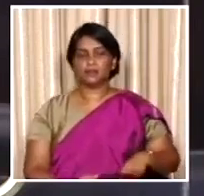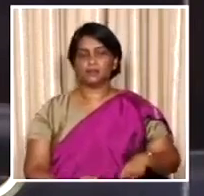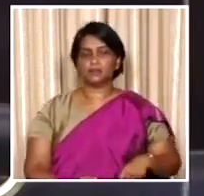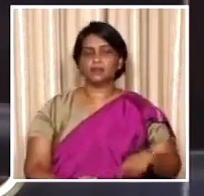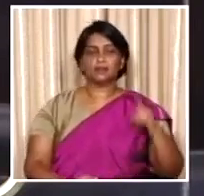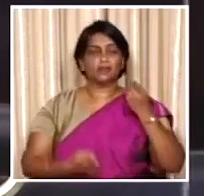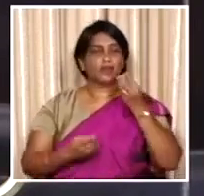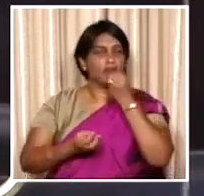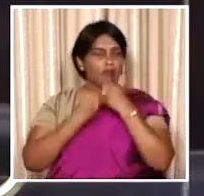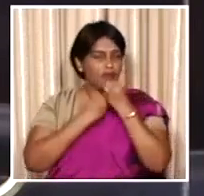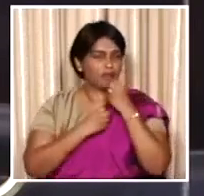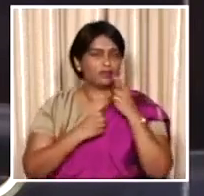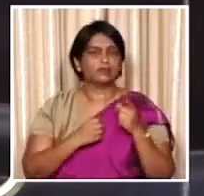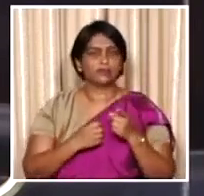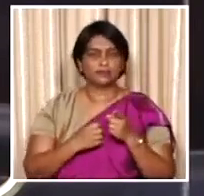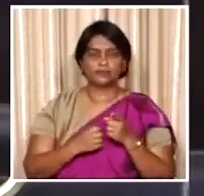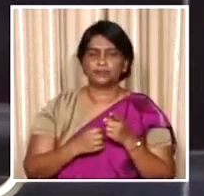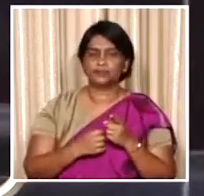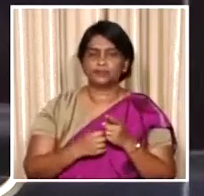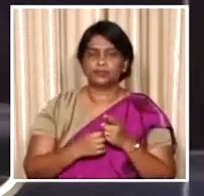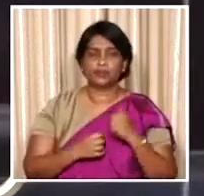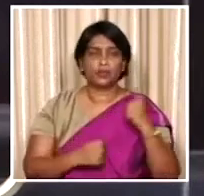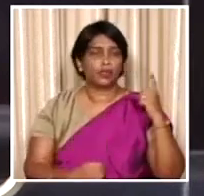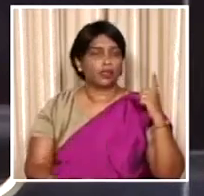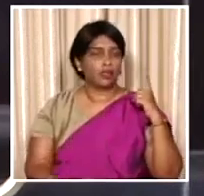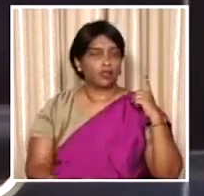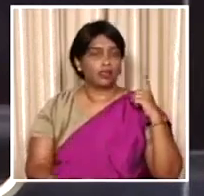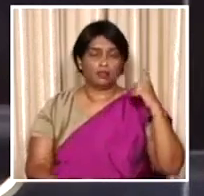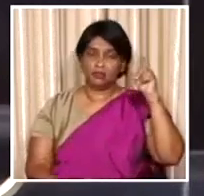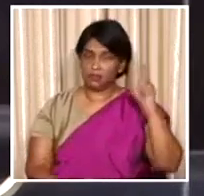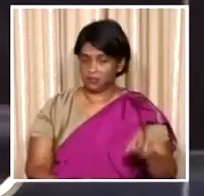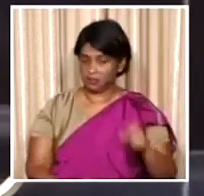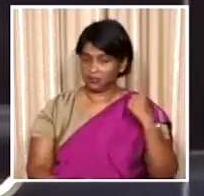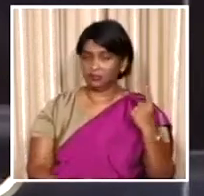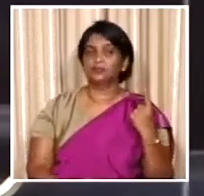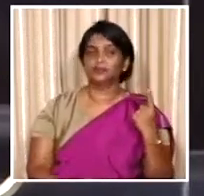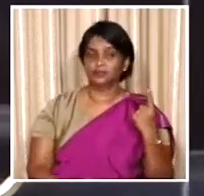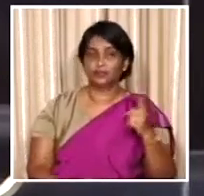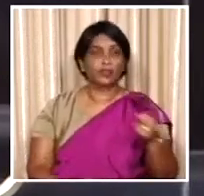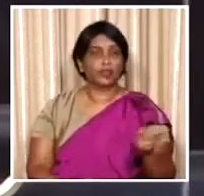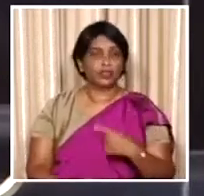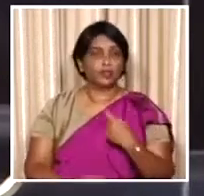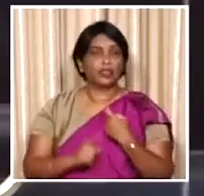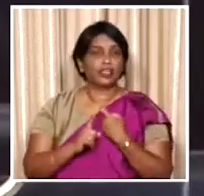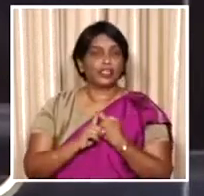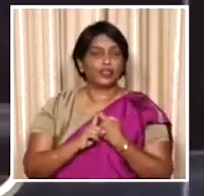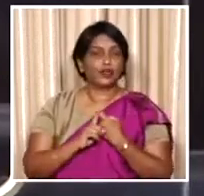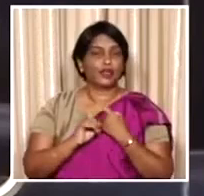මේ ආහාර පානහ ඒ කියන්නේ ආමියකේ සොල්දාදුවෙක්ට දවසකට කිලෝ